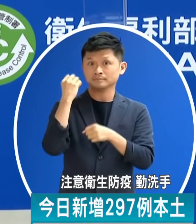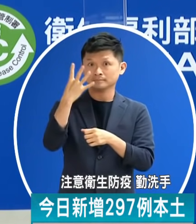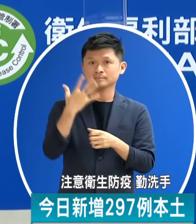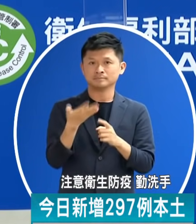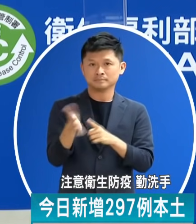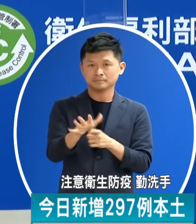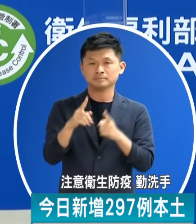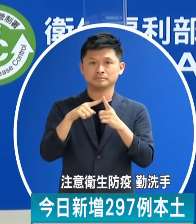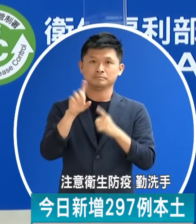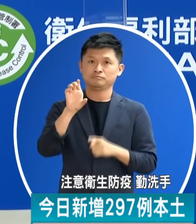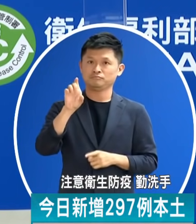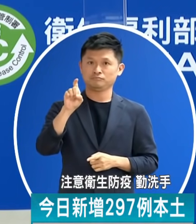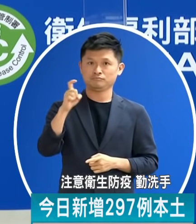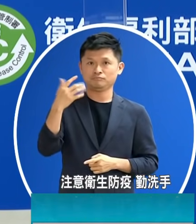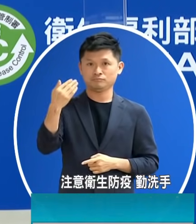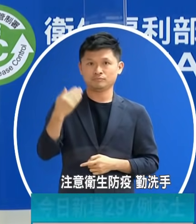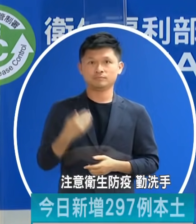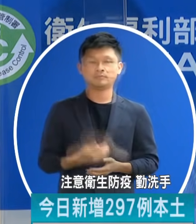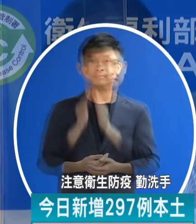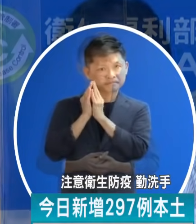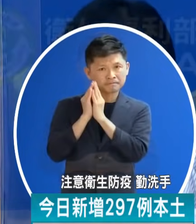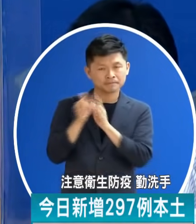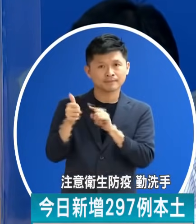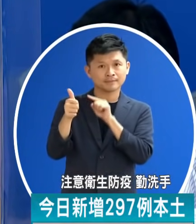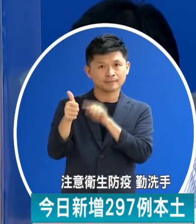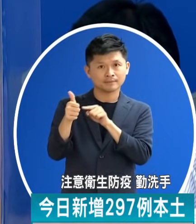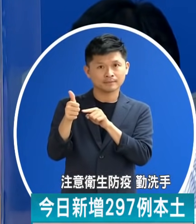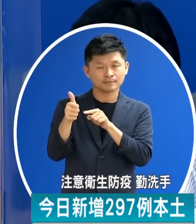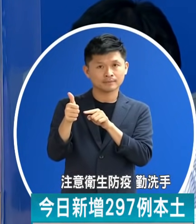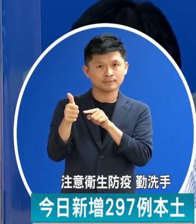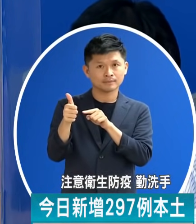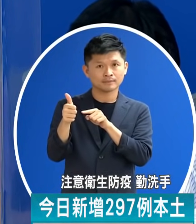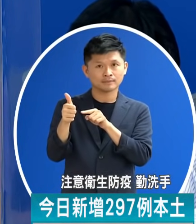案例是19例，有19例的死亡 案，